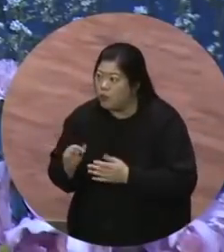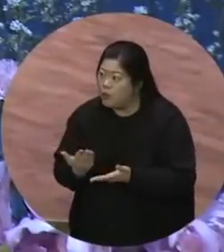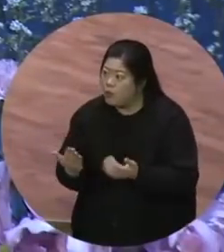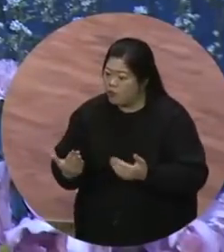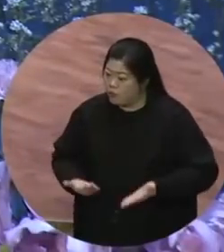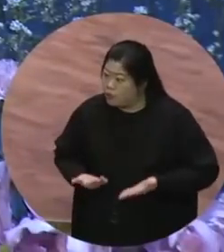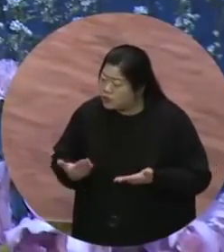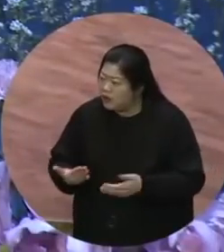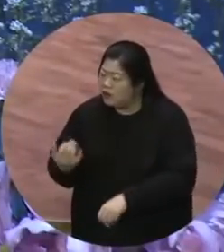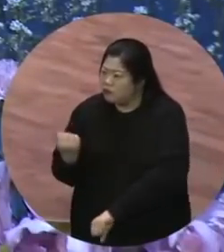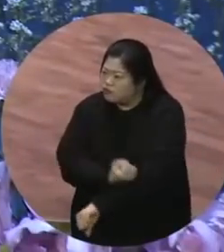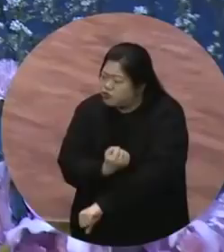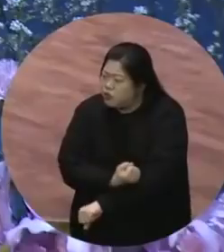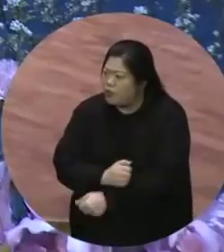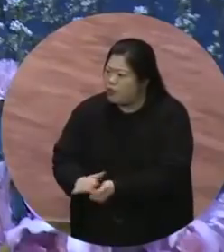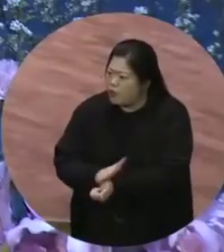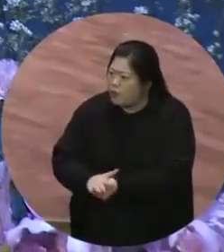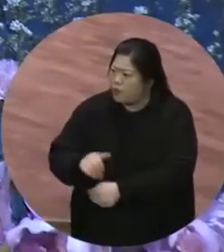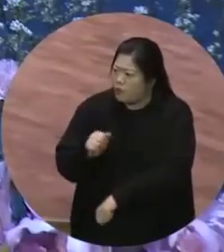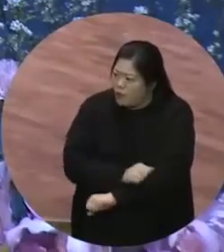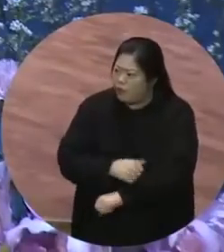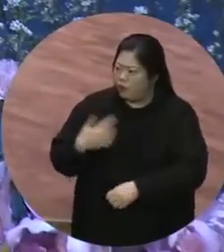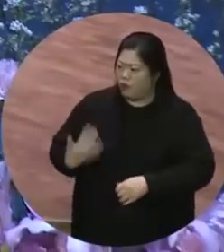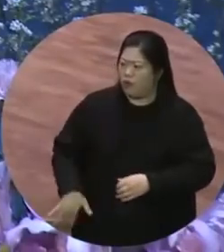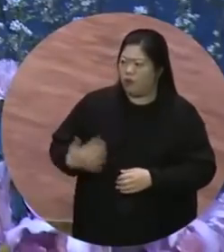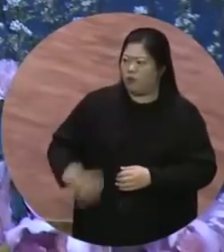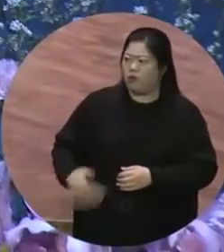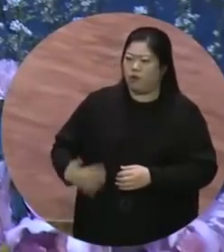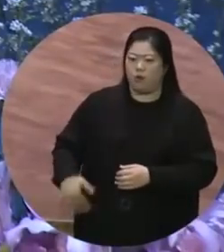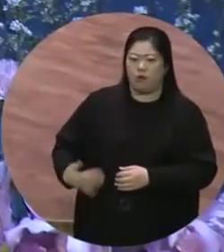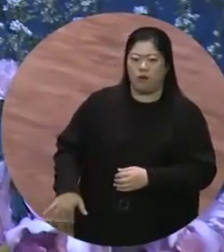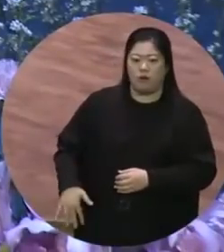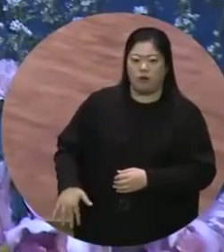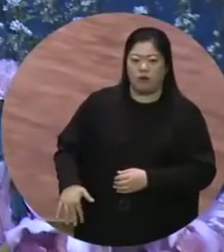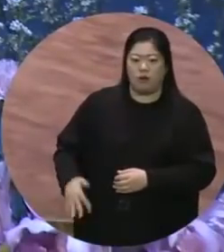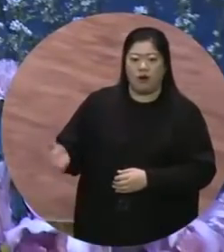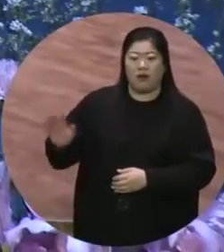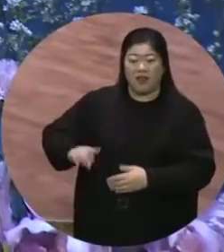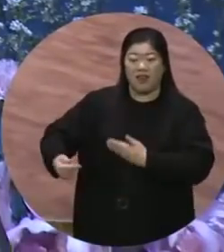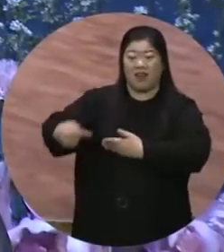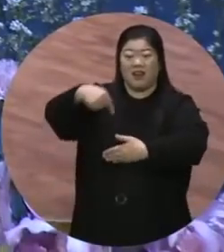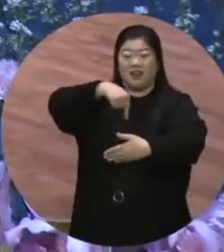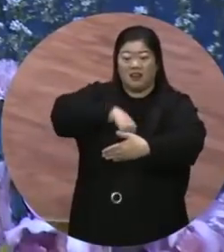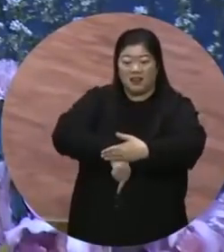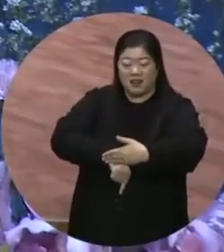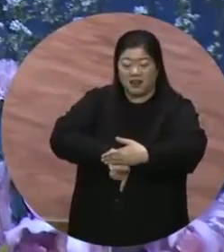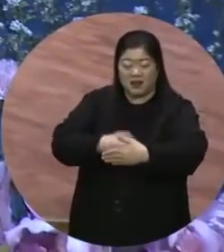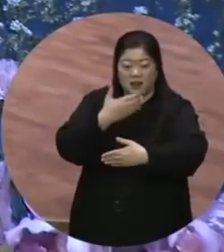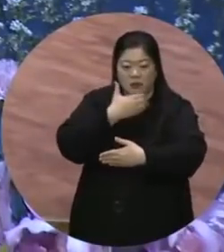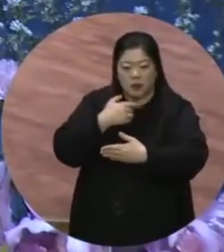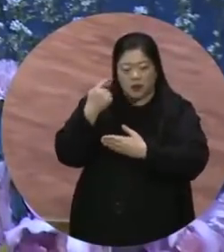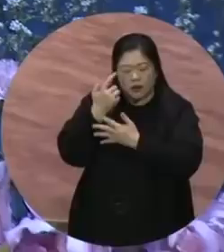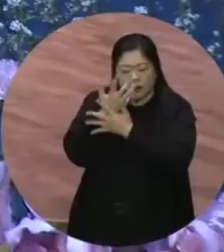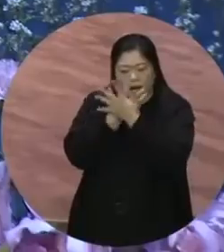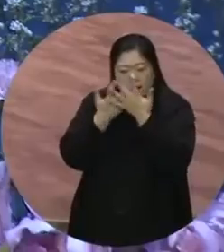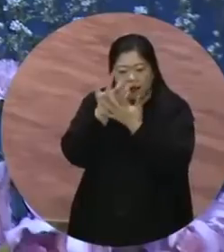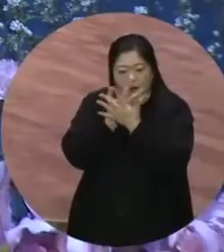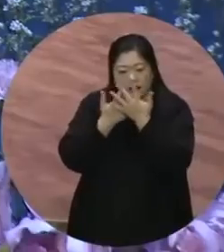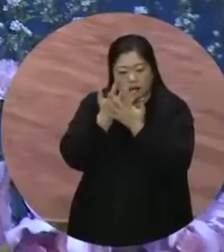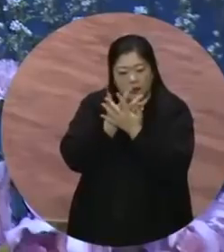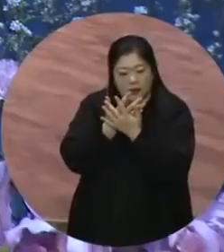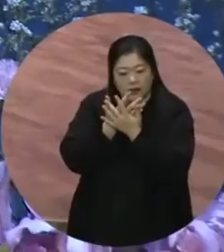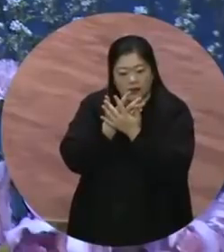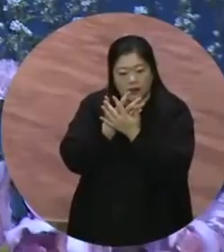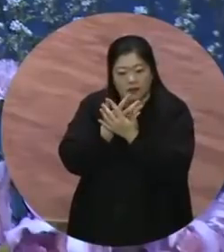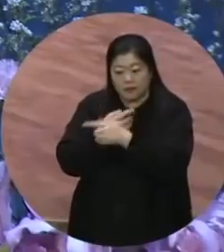못 느껴요. 자, 그러나 영적으로 아주 위험합니다. 하나님의 이 교회는요,